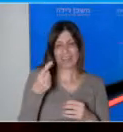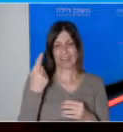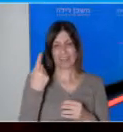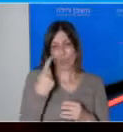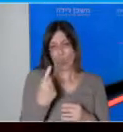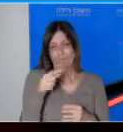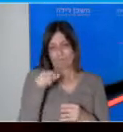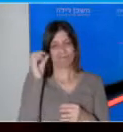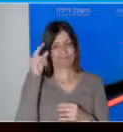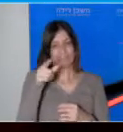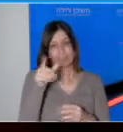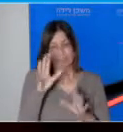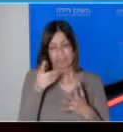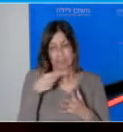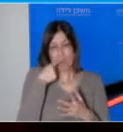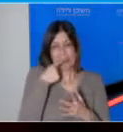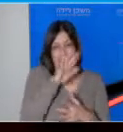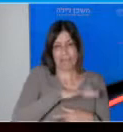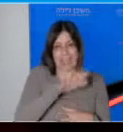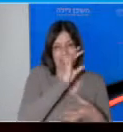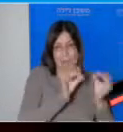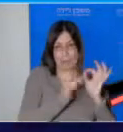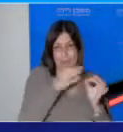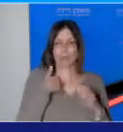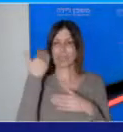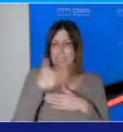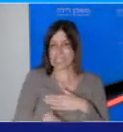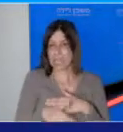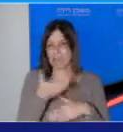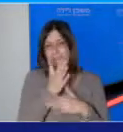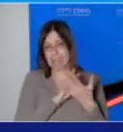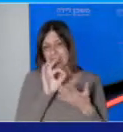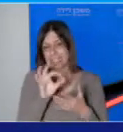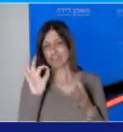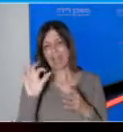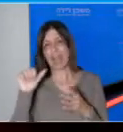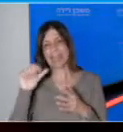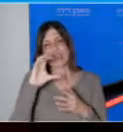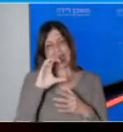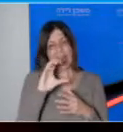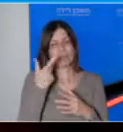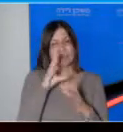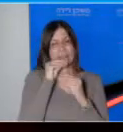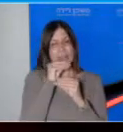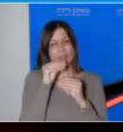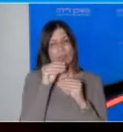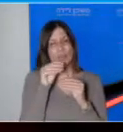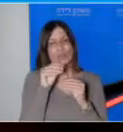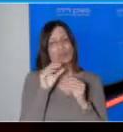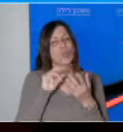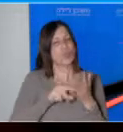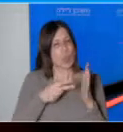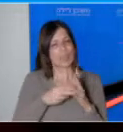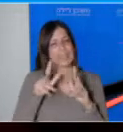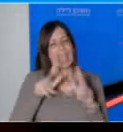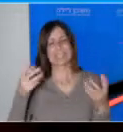אומרת על מערכת המשפט. אז טל, בואי נסיים ככה את הפינה הזאת של אתי קרייף, באמת אם ציינו את ארץ נהדרת, והיא יודעת למנף